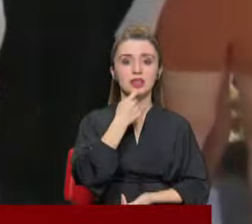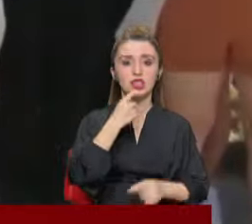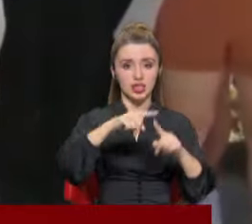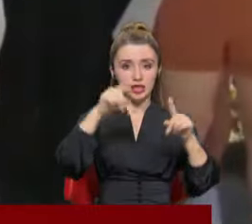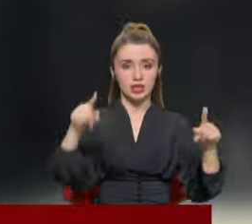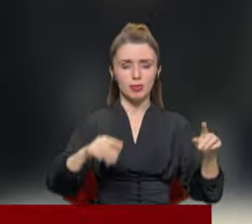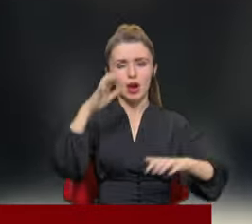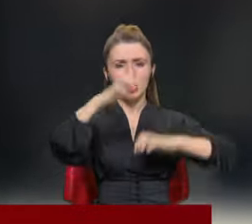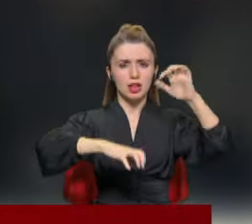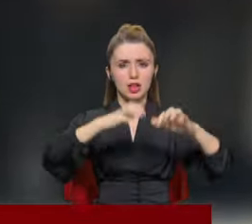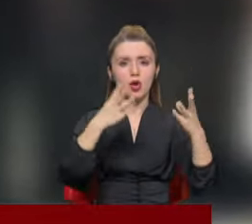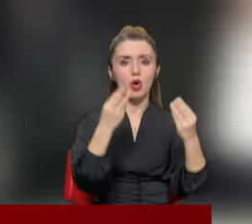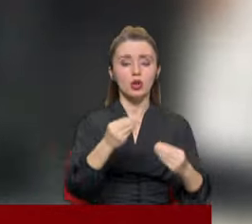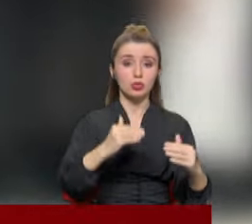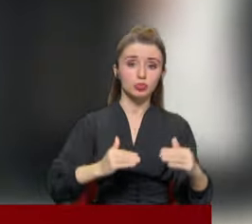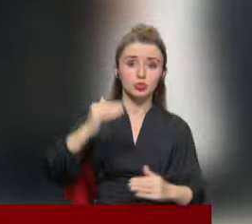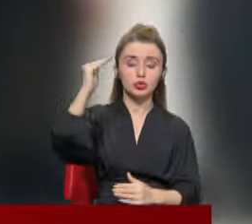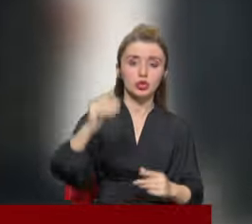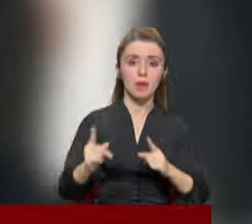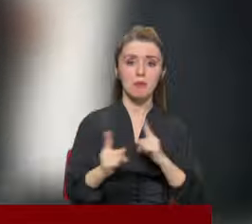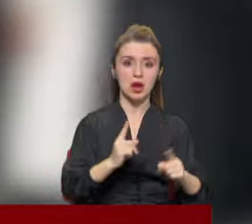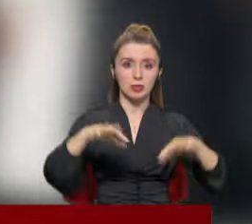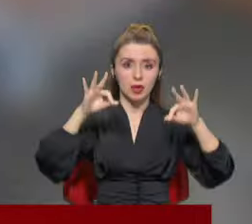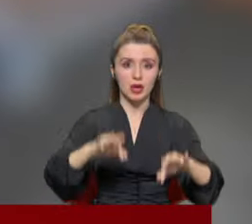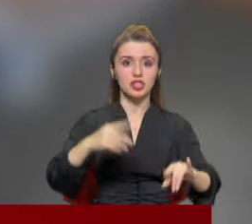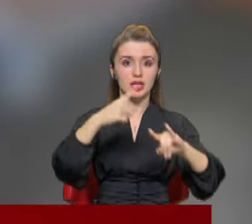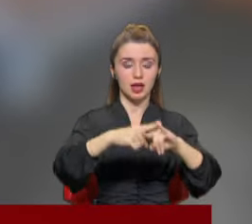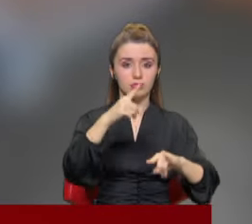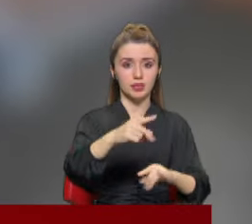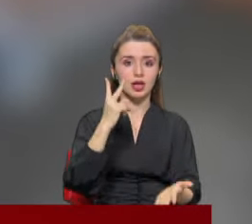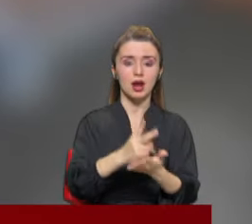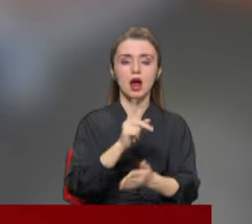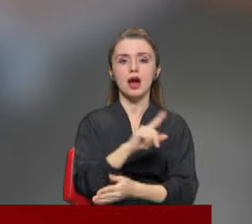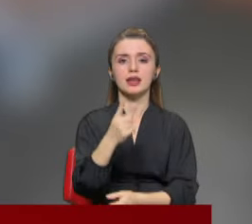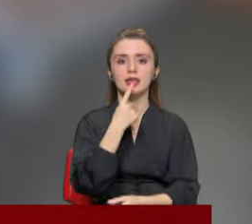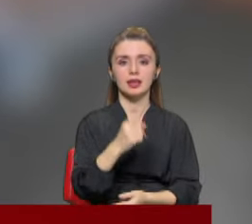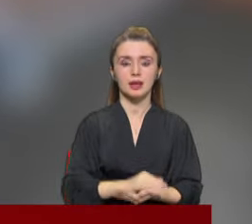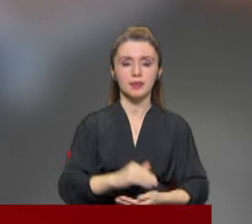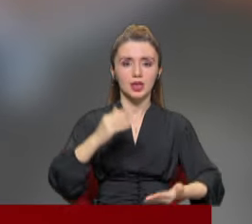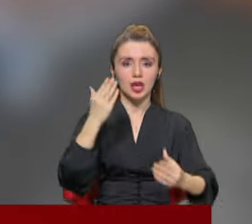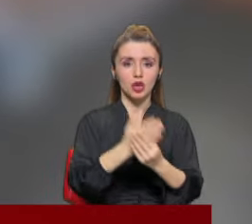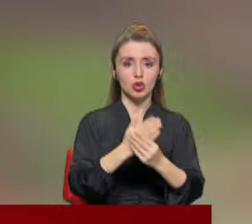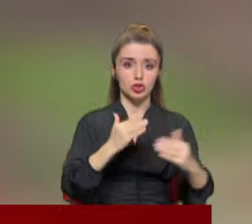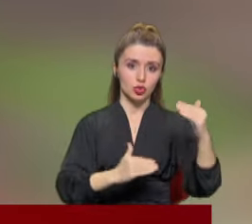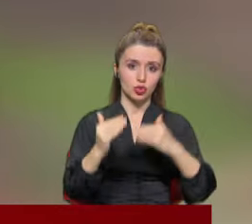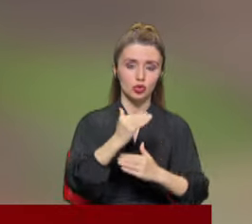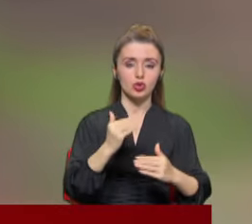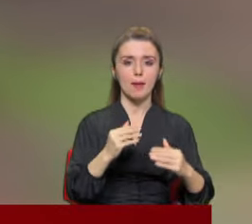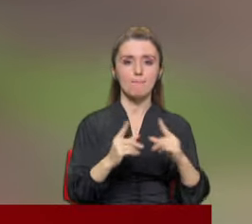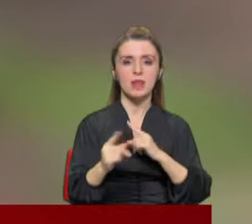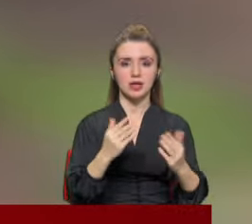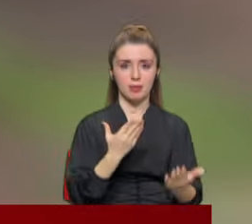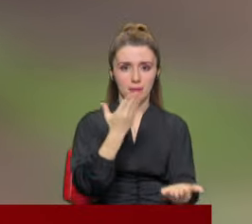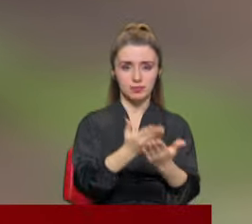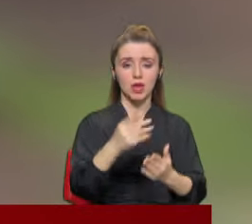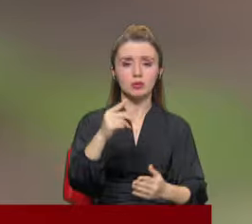itibaren istismara maruz kalan, büyüyünce hukuk mücadelesi başlatan HKG karara itiraz etti. Dosya istinafa taşındı. Küçük çocuğu